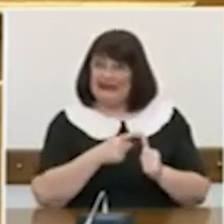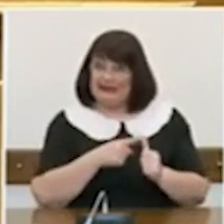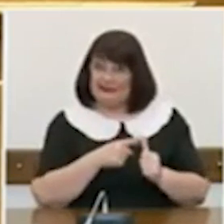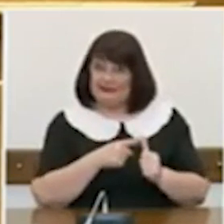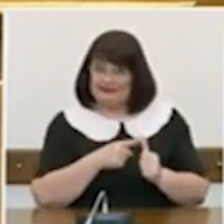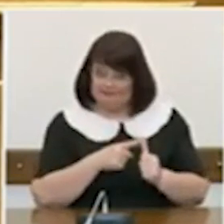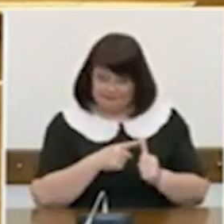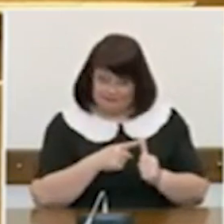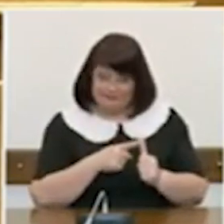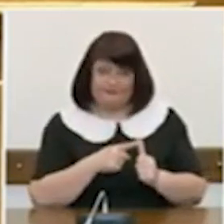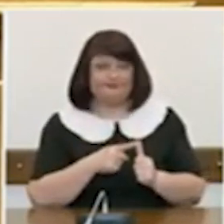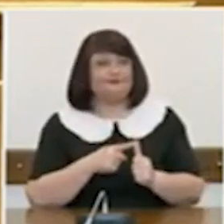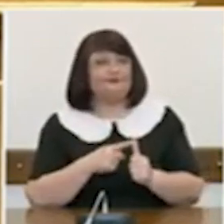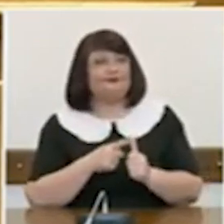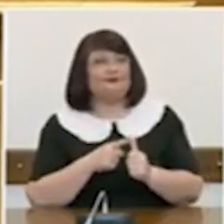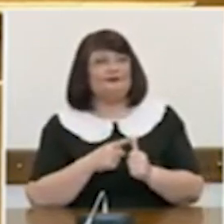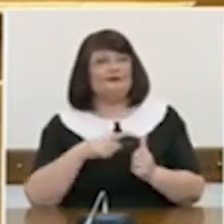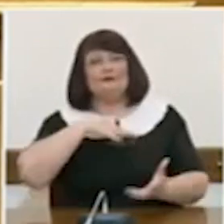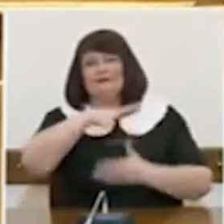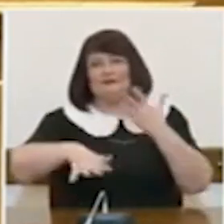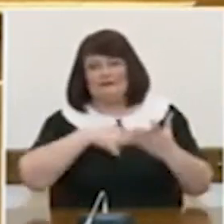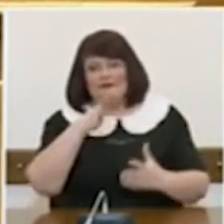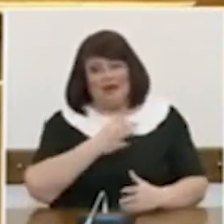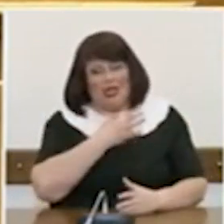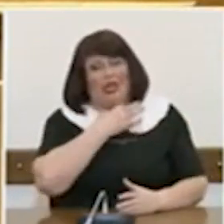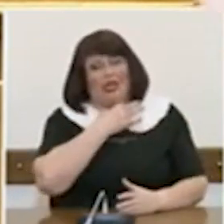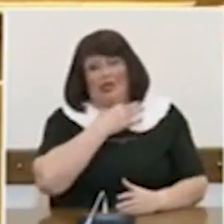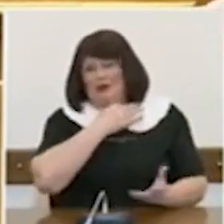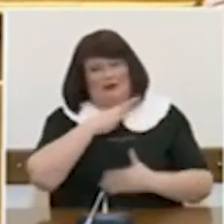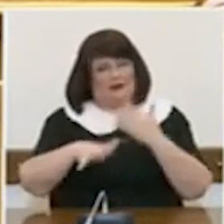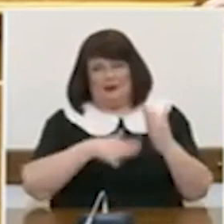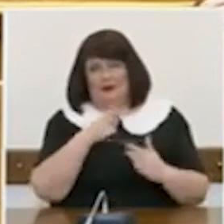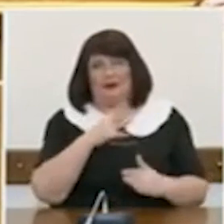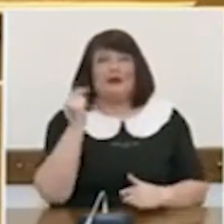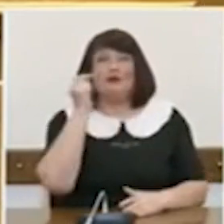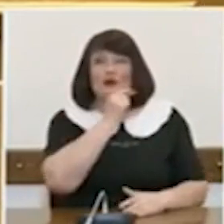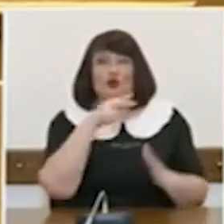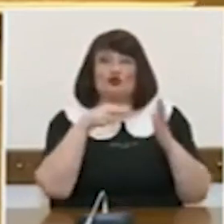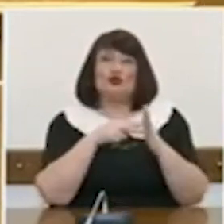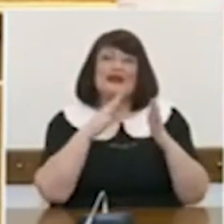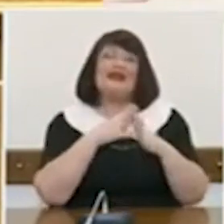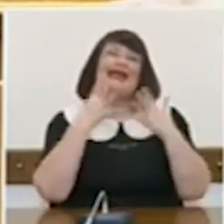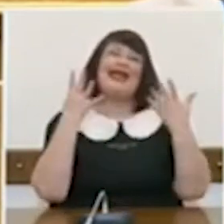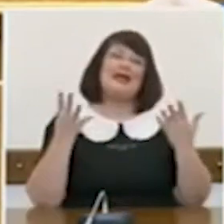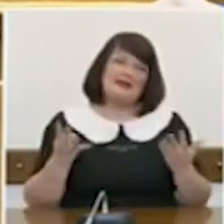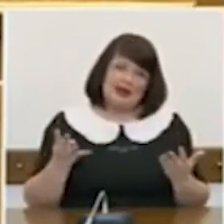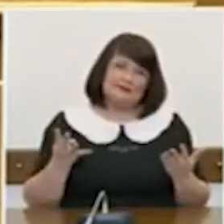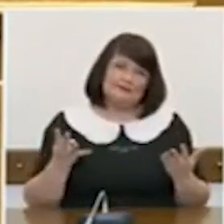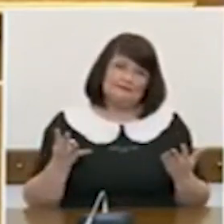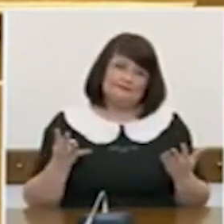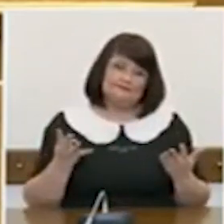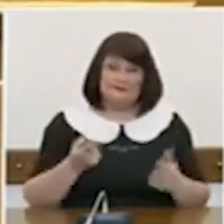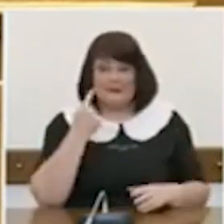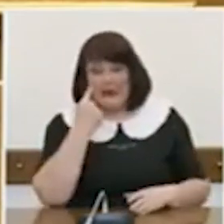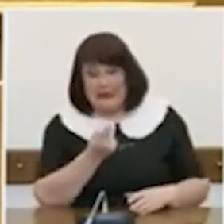η κατάσταση στην Ελλάδα είναι απελπιστική. Ο κύριος Πρωθυπουργός από το 19, γιατί φαινόταν μεταρρυθμιστής, ανέλαβε